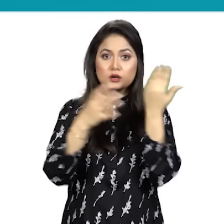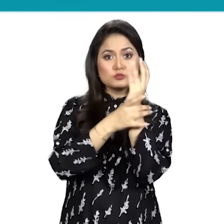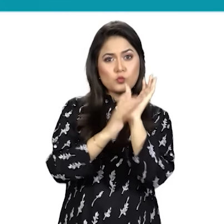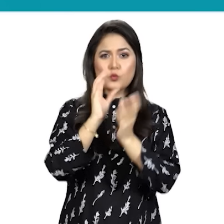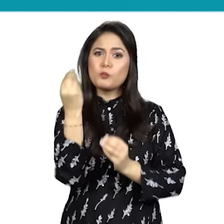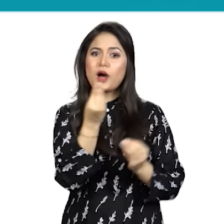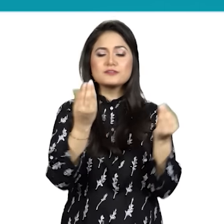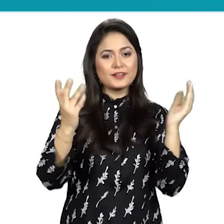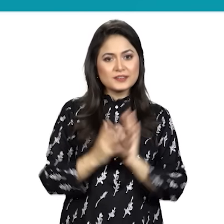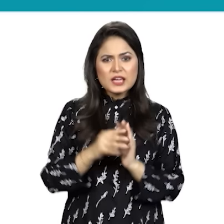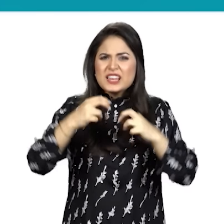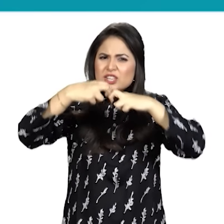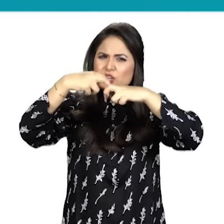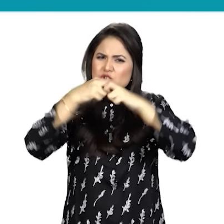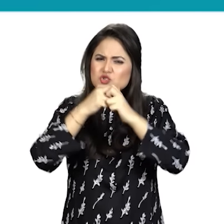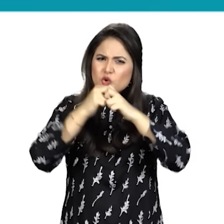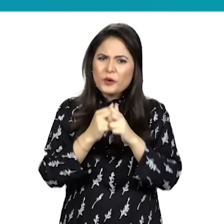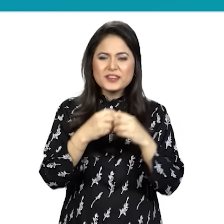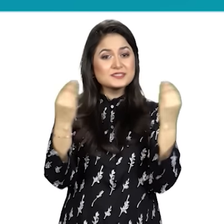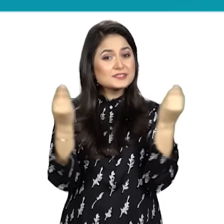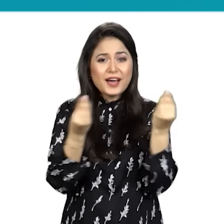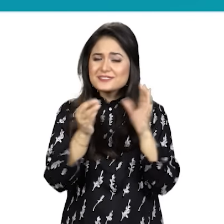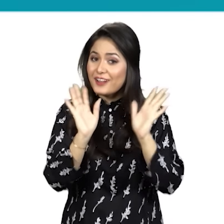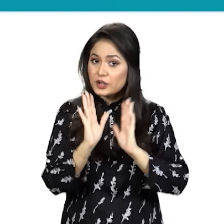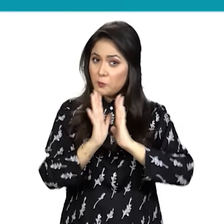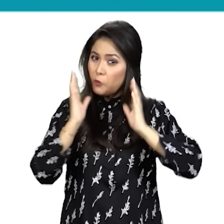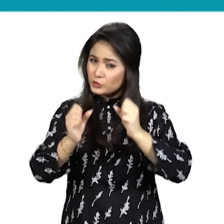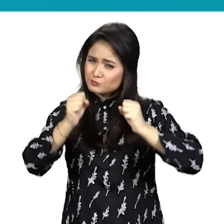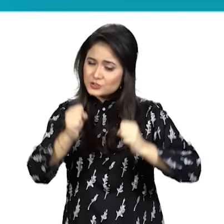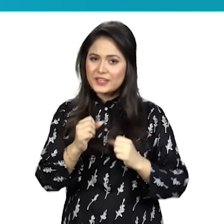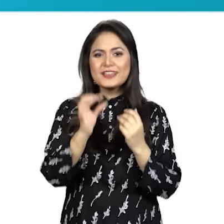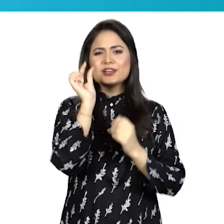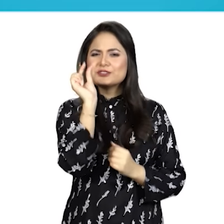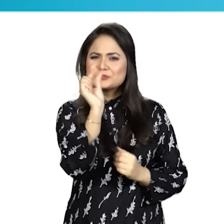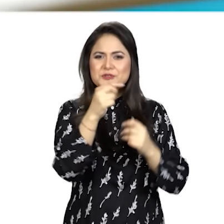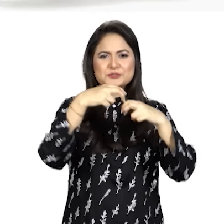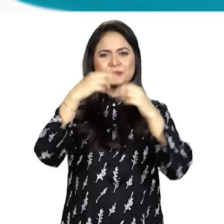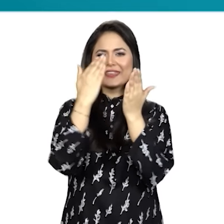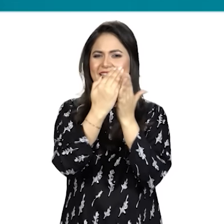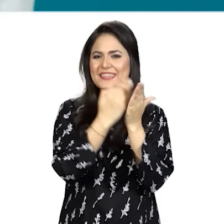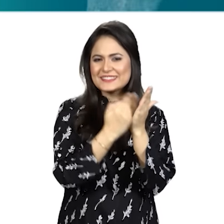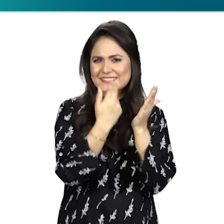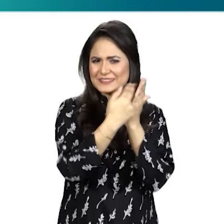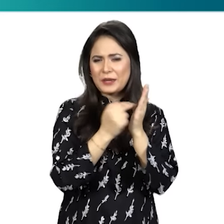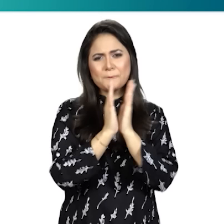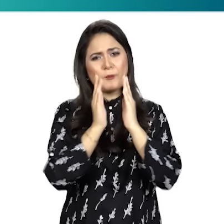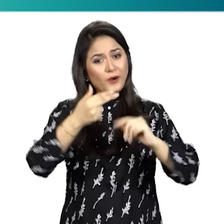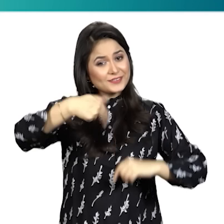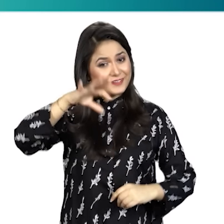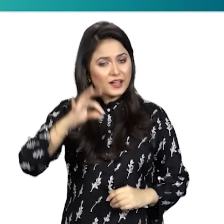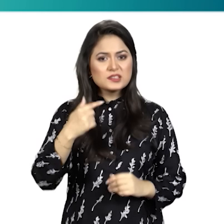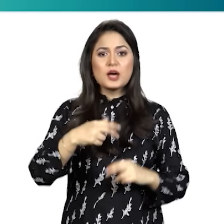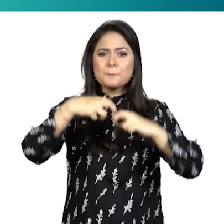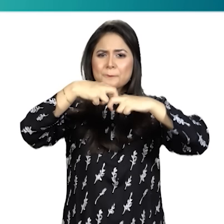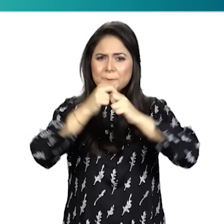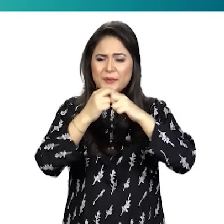हैं। लेकिन जॉइंट्स की यह हरकत इतनी सादा नहीं है, इसमें कई और छोटे आज़ा का किरदार भी अहम है। हमारे जिस्म में जहां हड्डियां